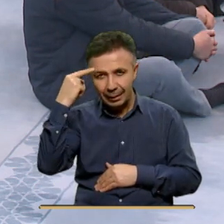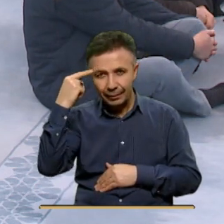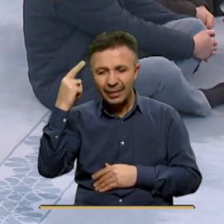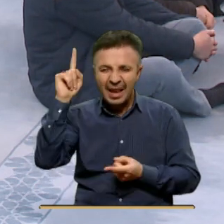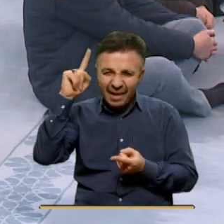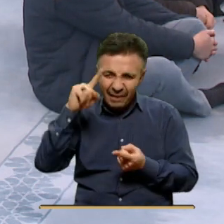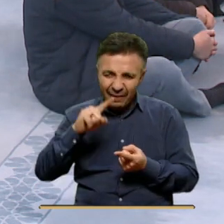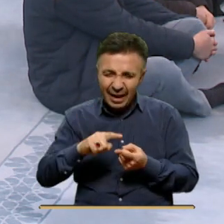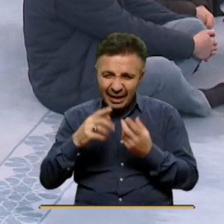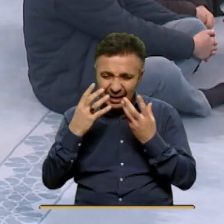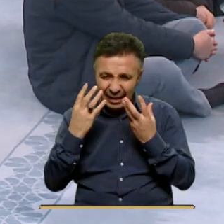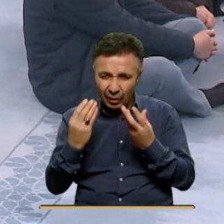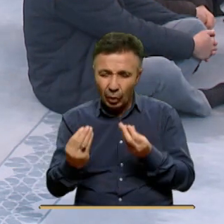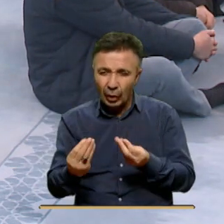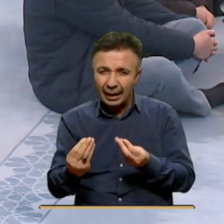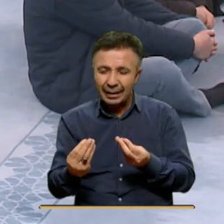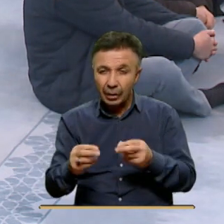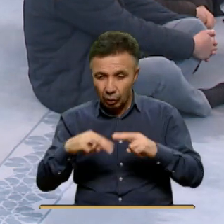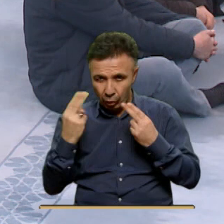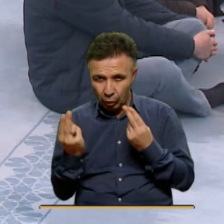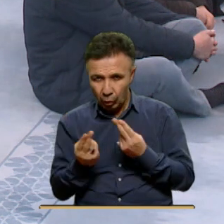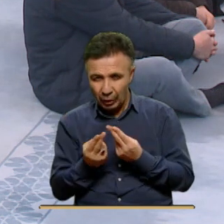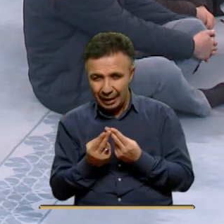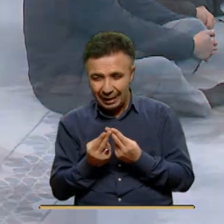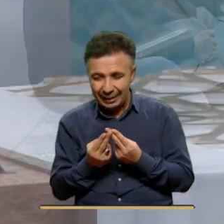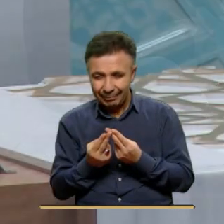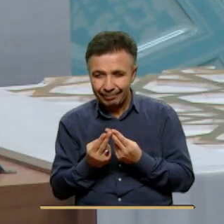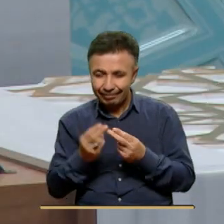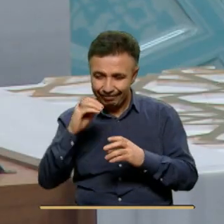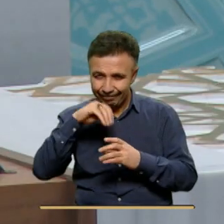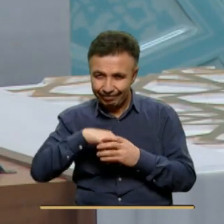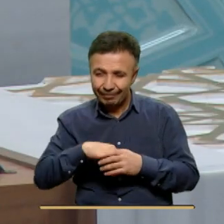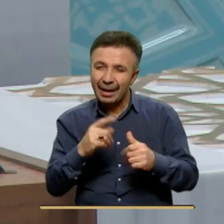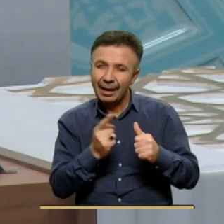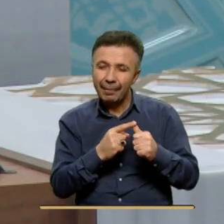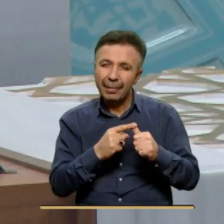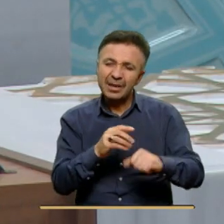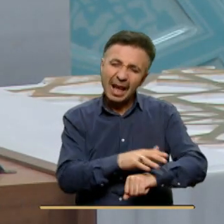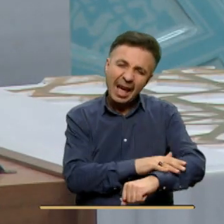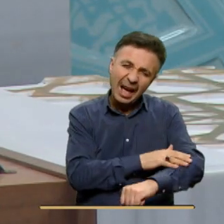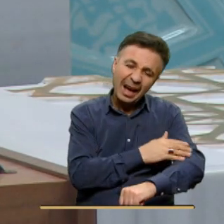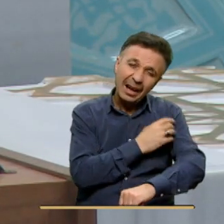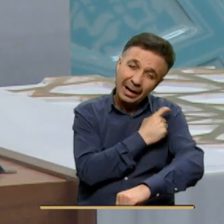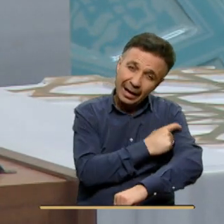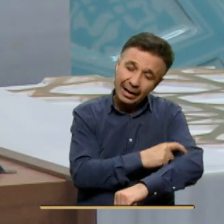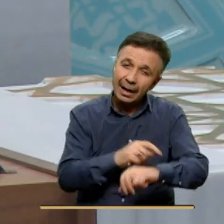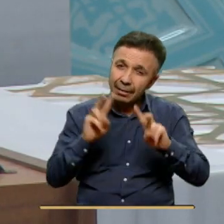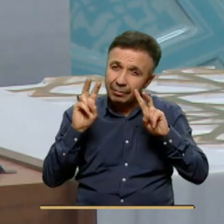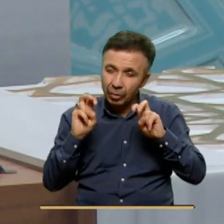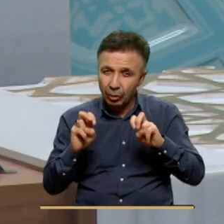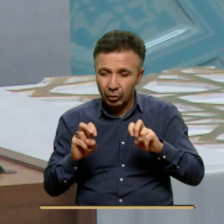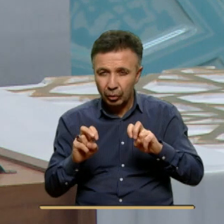fani olan imtihanda olduğumuz şu dünyada başta helal haram hususunda olmak